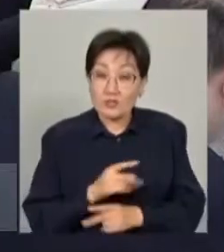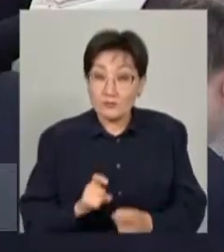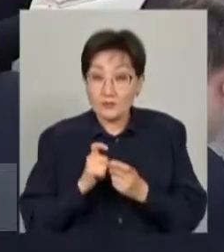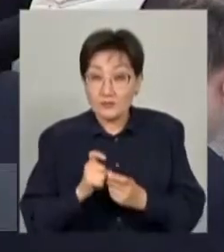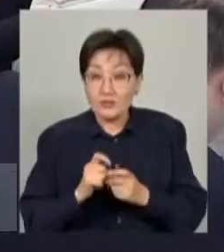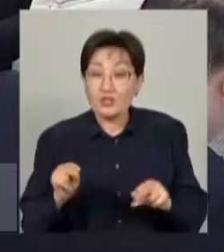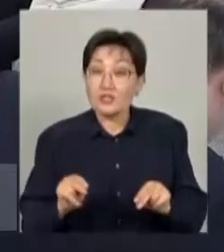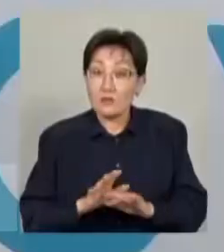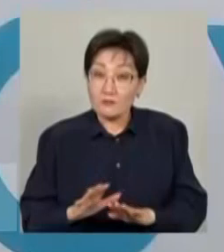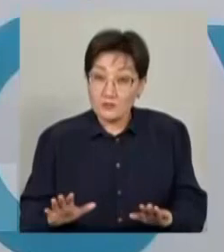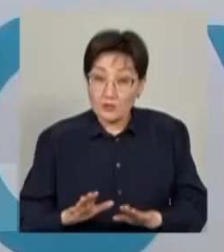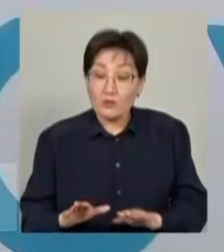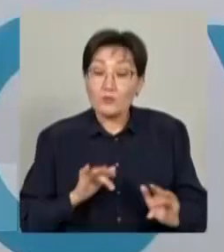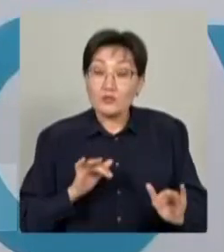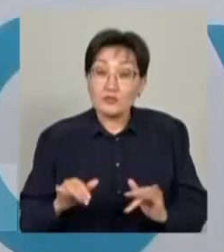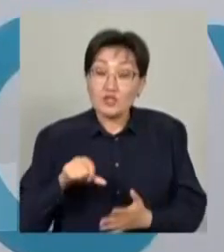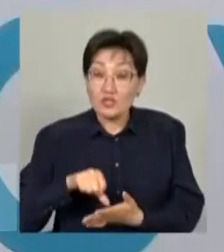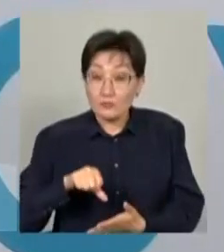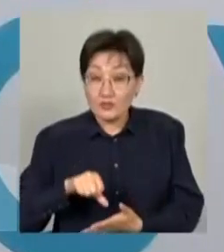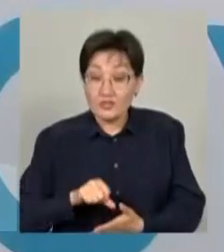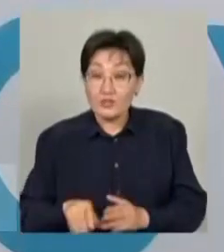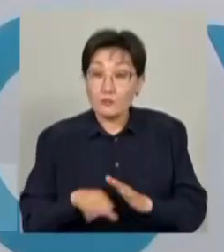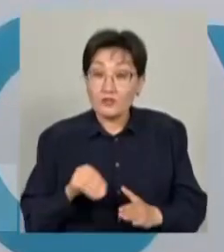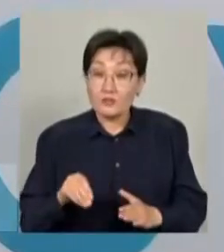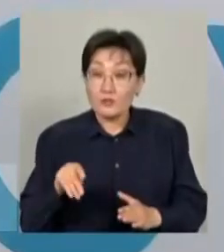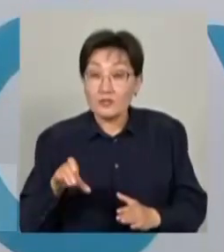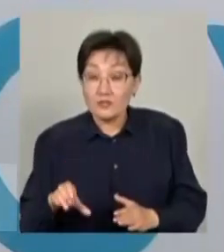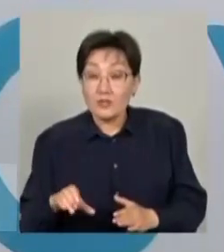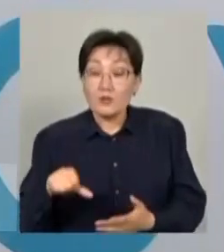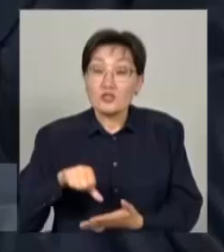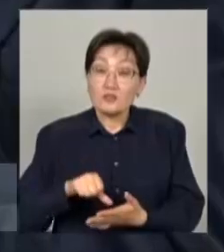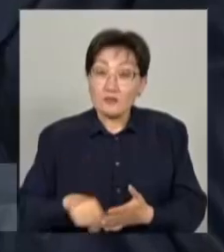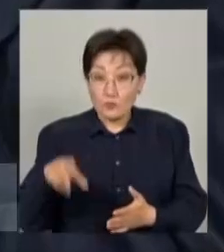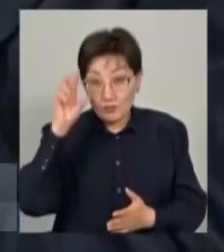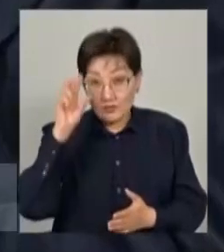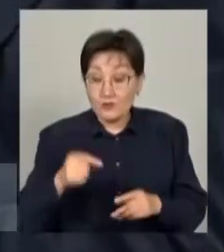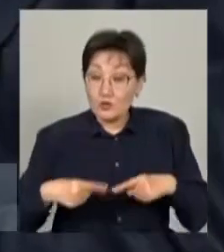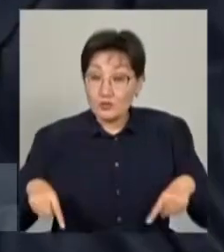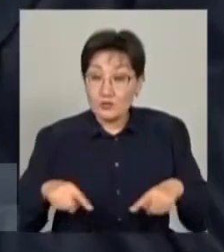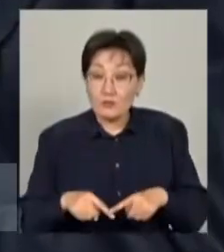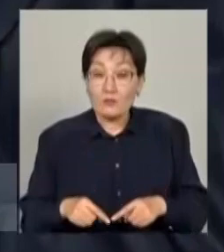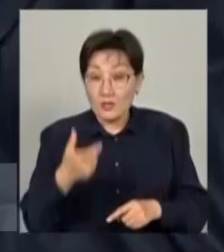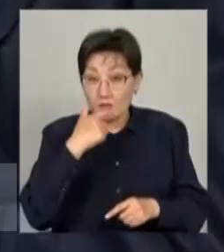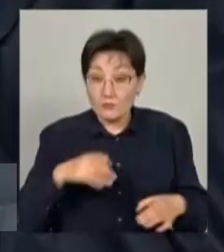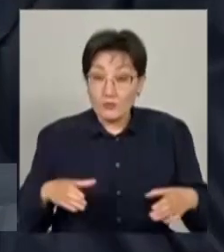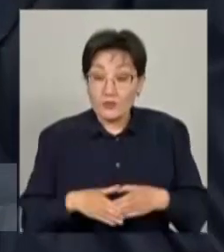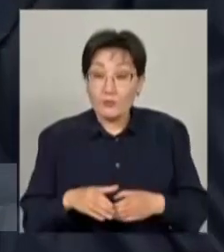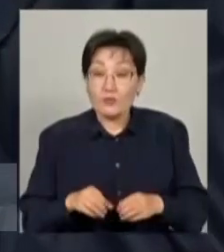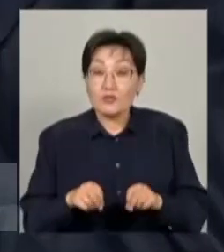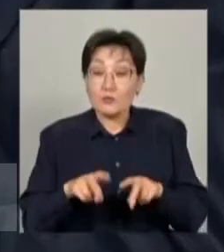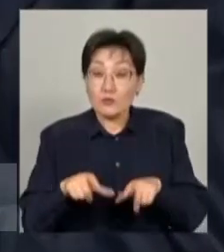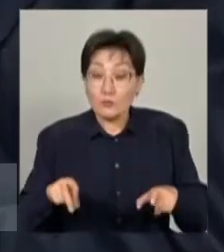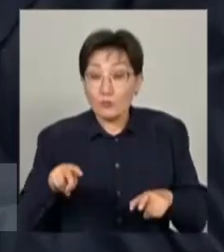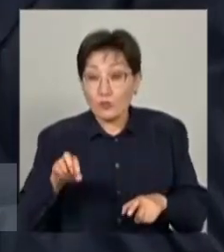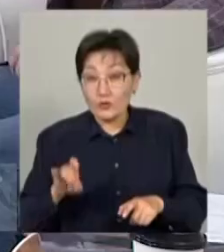с несправедливостью. В мероприятии приняли участие депутаты Мажилиса, представители государственных органов, интеллигенции, политологи, эксперты,